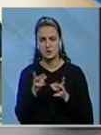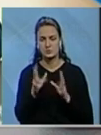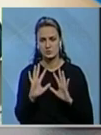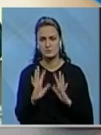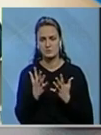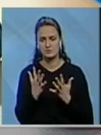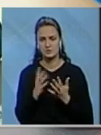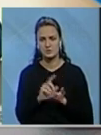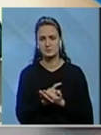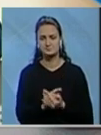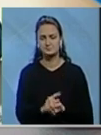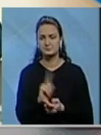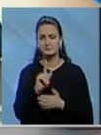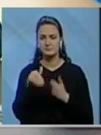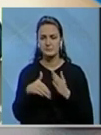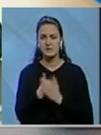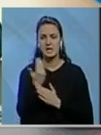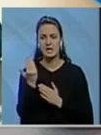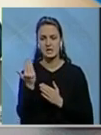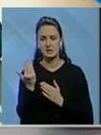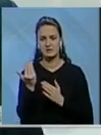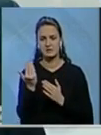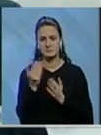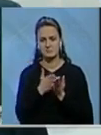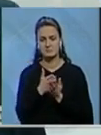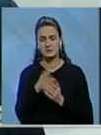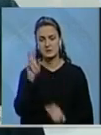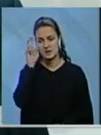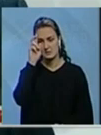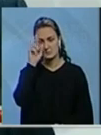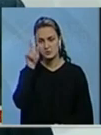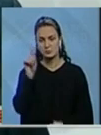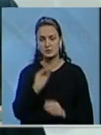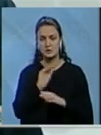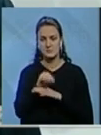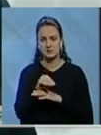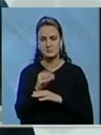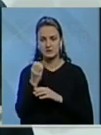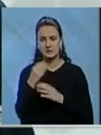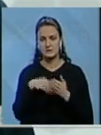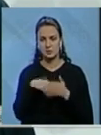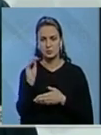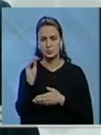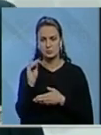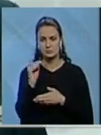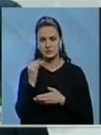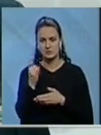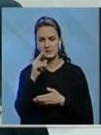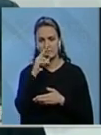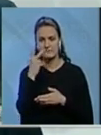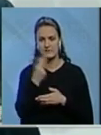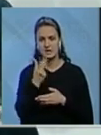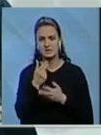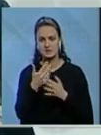შემთხვევაში რაიმე ახალი პროტოკოლების გააქტიურება. სახელმწიფო დამატებით კიდევ ყიდულობს ახლა ვაქცინის